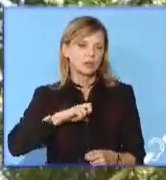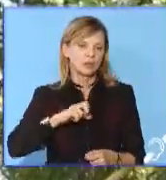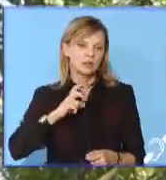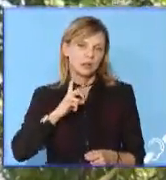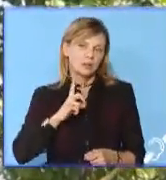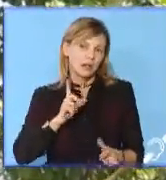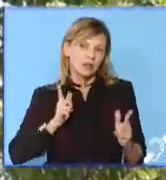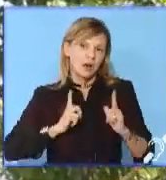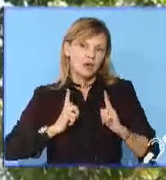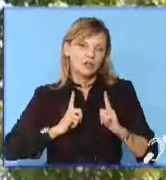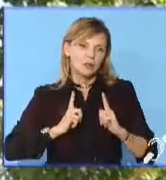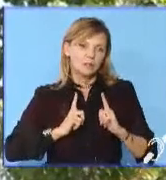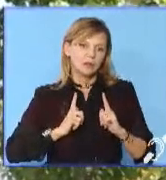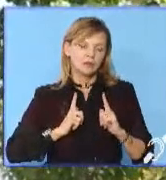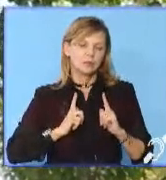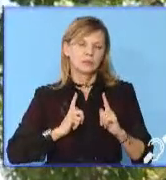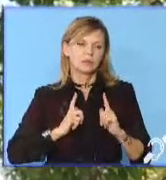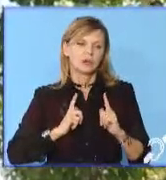dar așteptăm